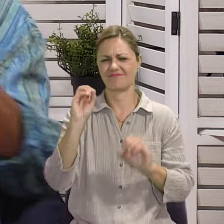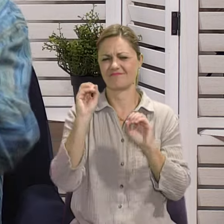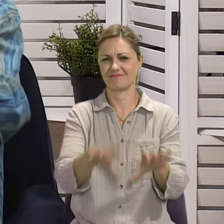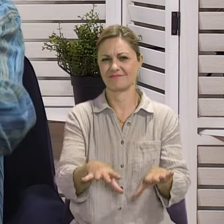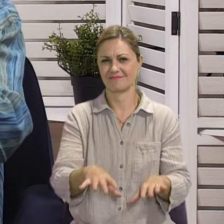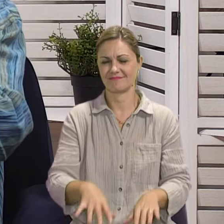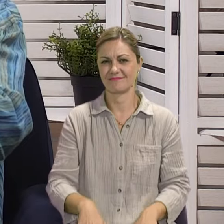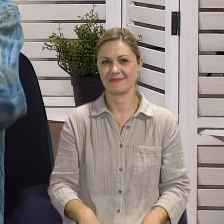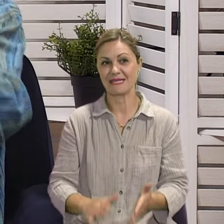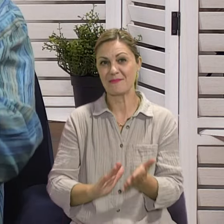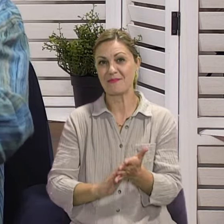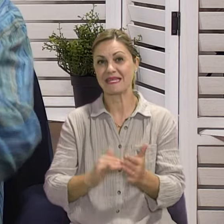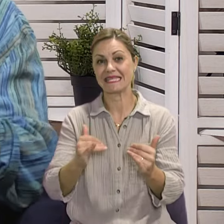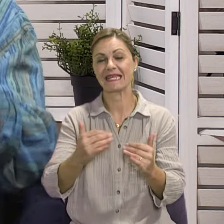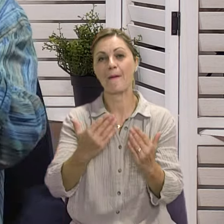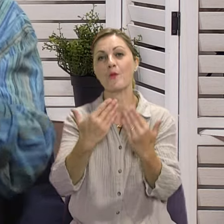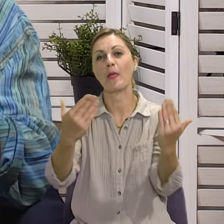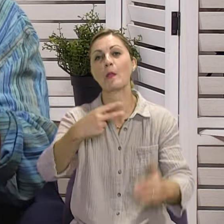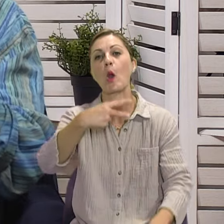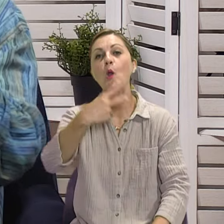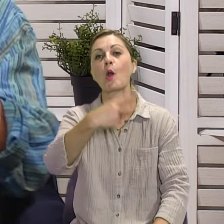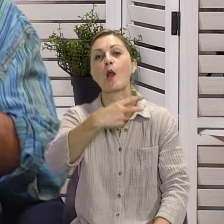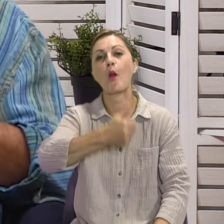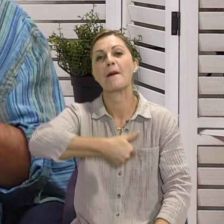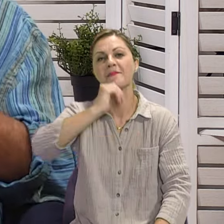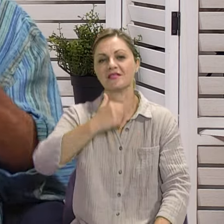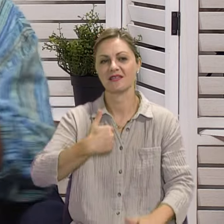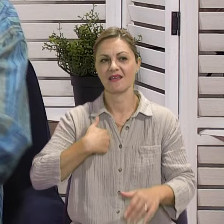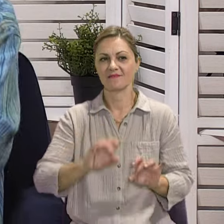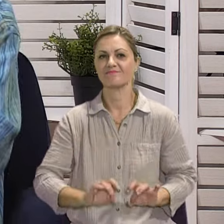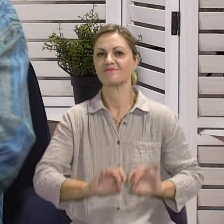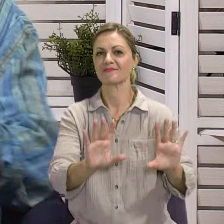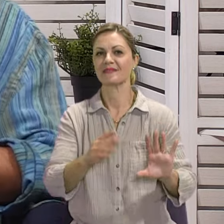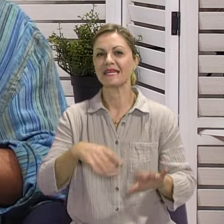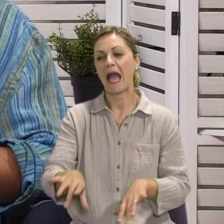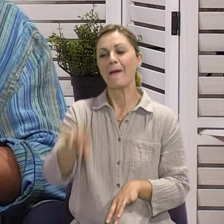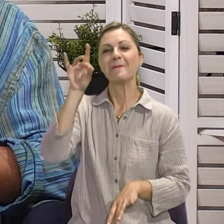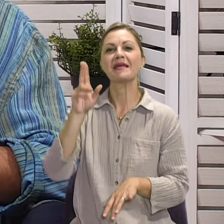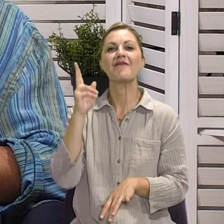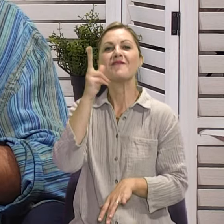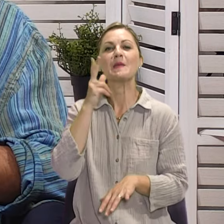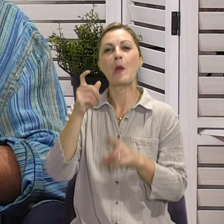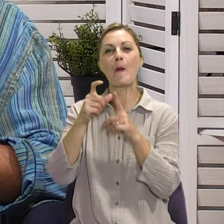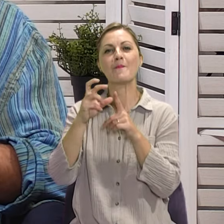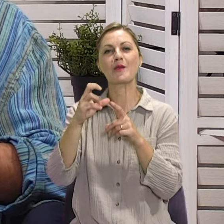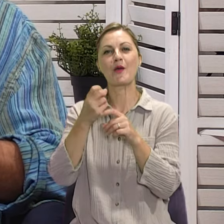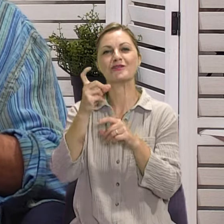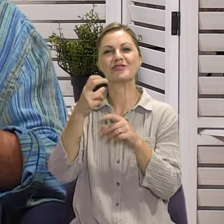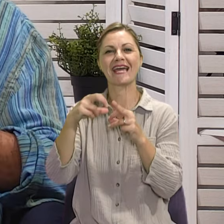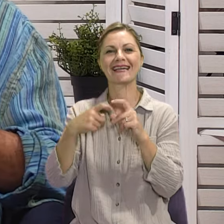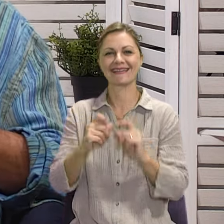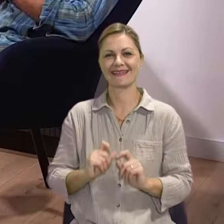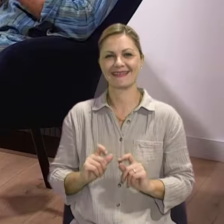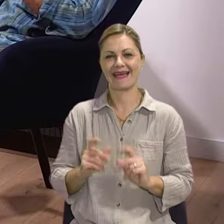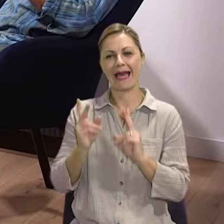Jedan stari prošek, bičerin staroga prošeka je puno ljepši nego boca Coca-Cola. Mladi će vam